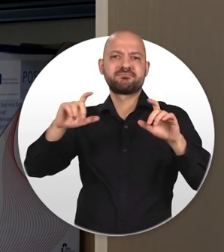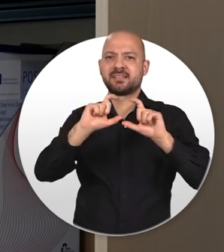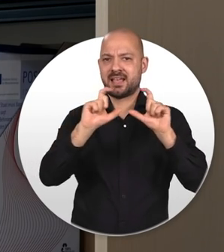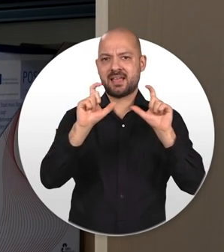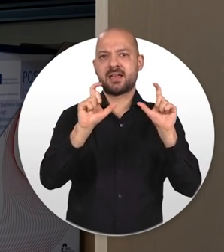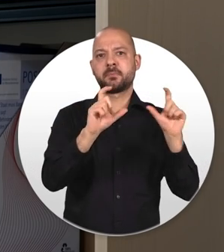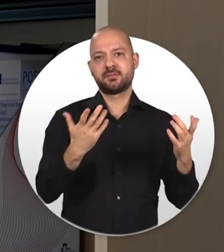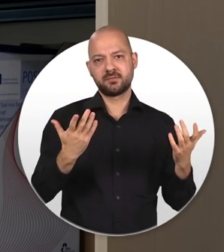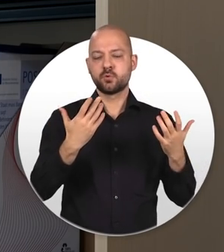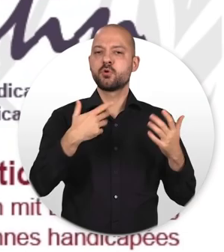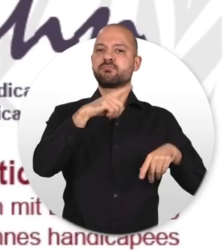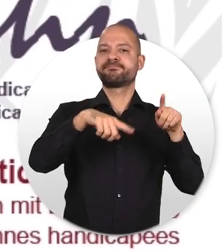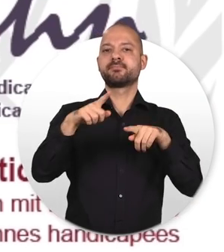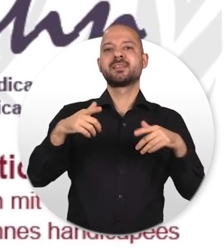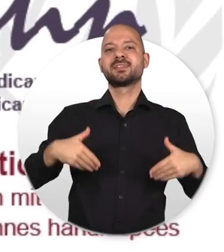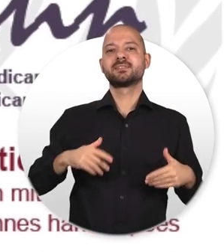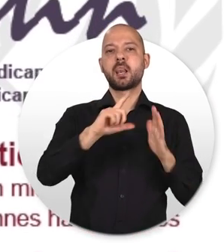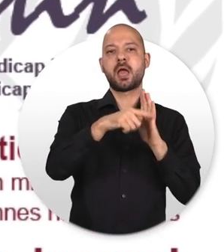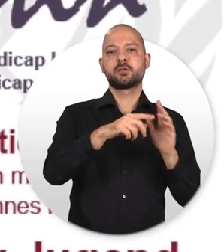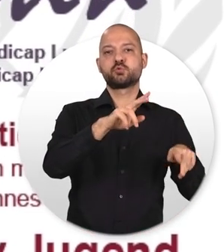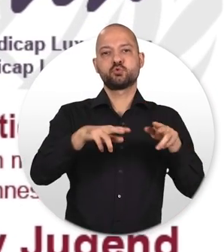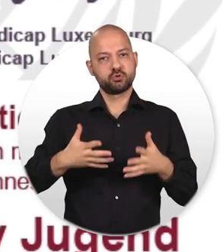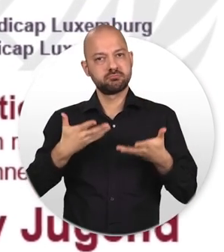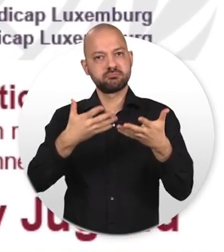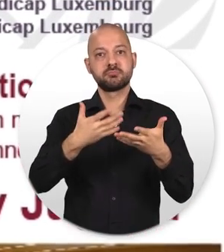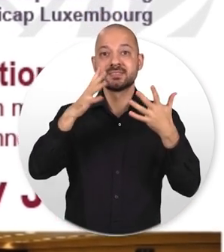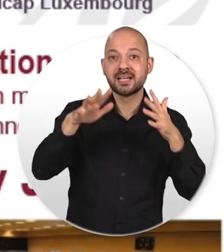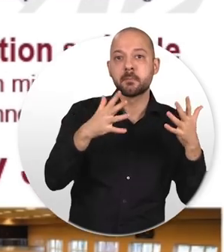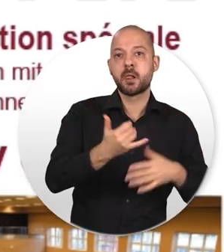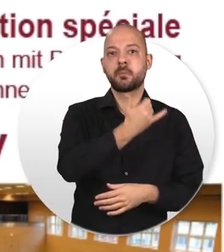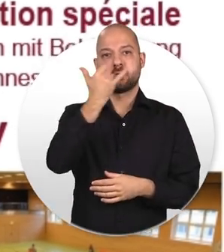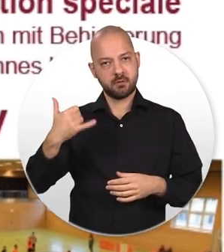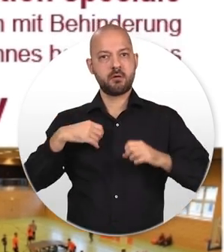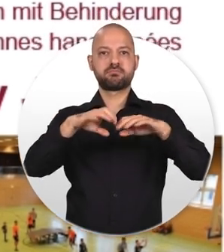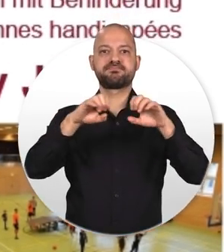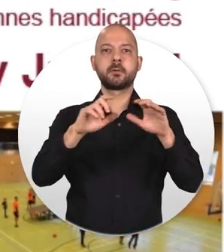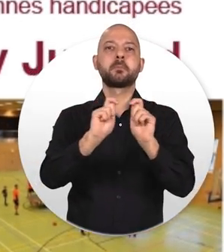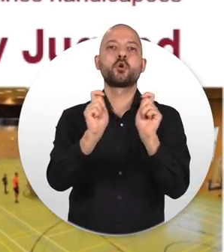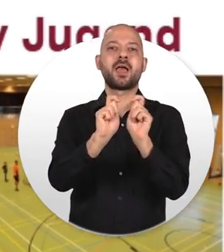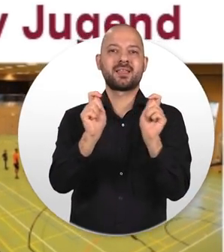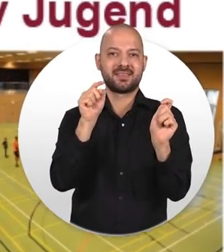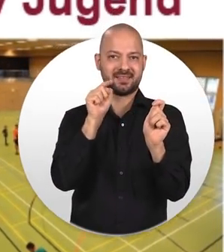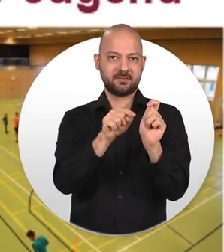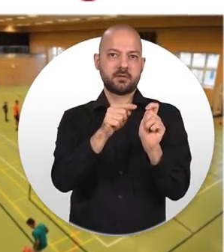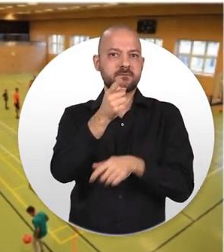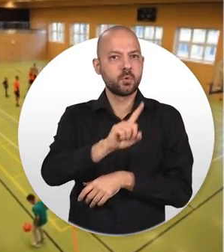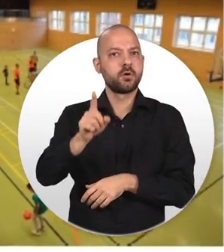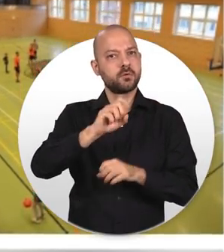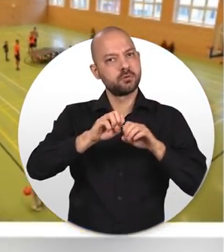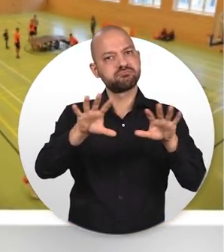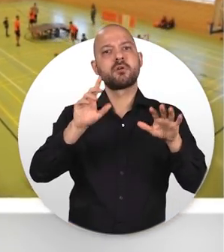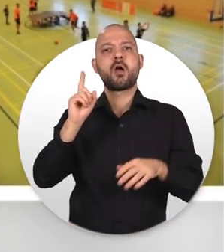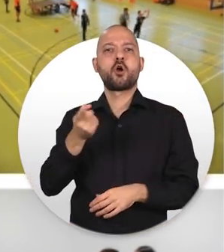dafür stellen wir verschiedene Services zur Verfügung. Zehnmal am Jahr geben wir die Bilder heraus, alle verschicken wir den Newsflash an Abonnenten, ein Revue de Presse